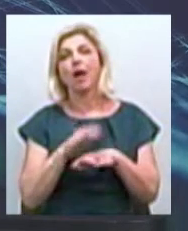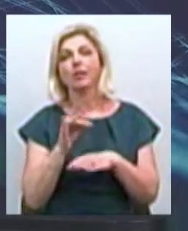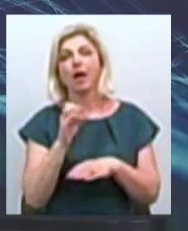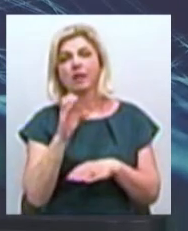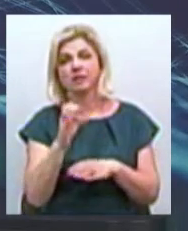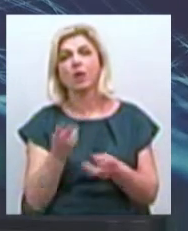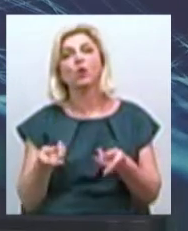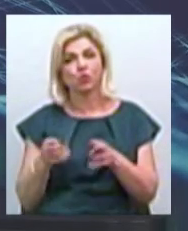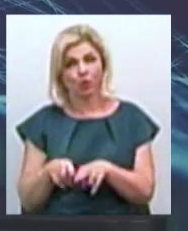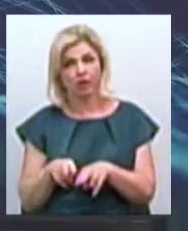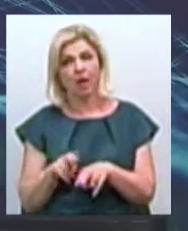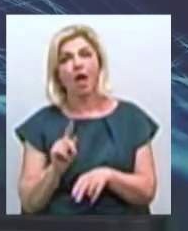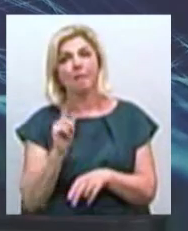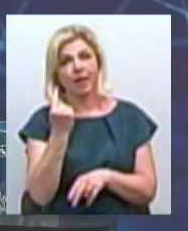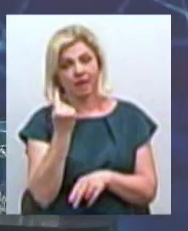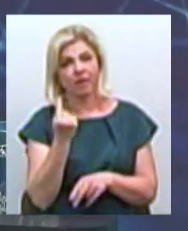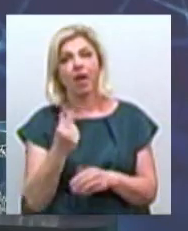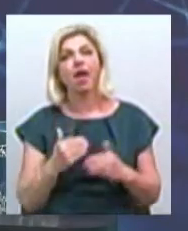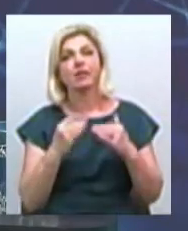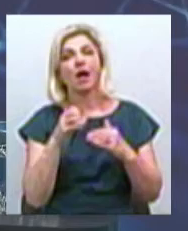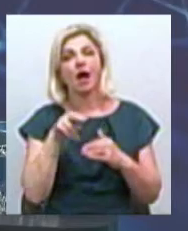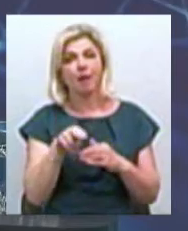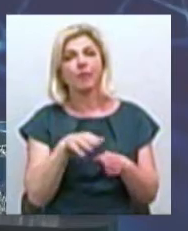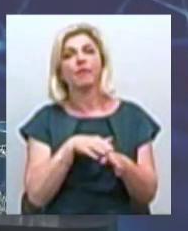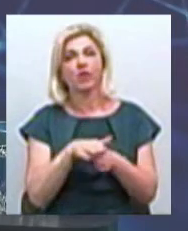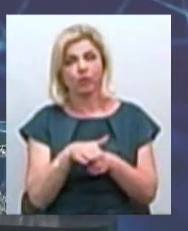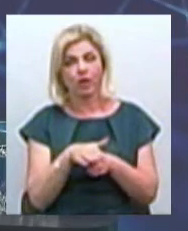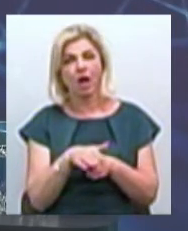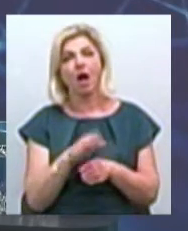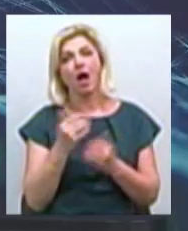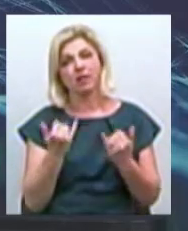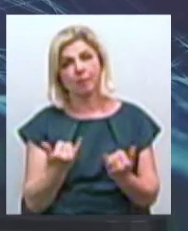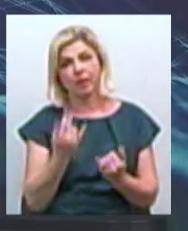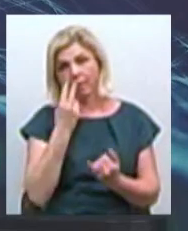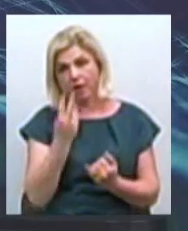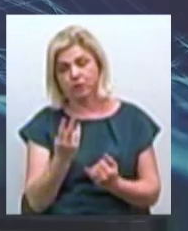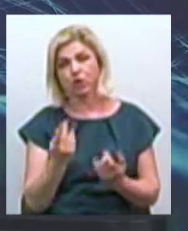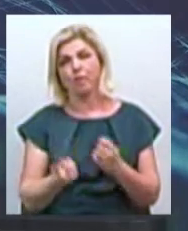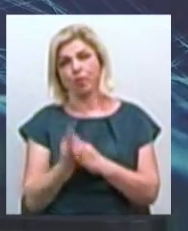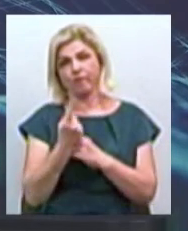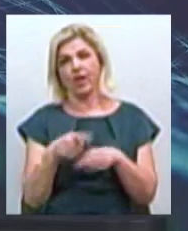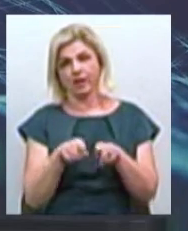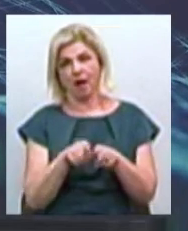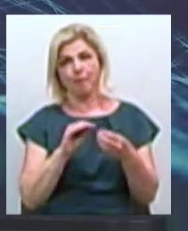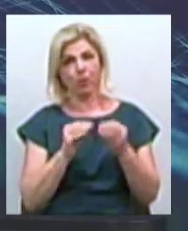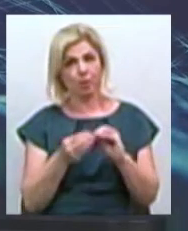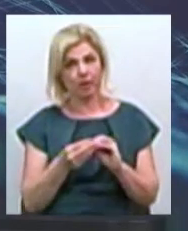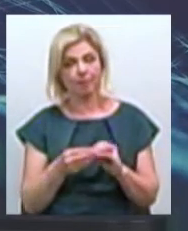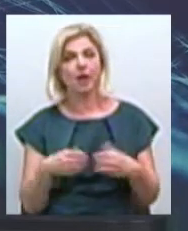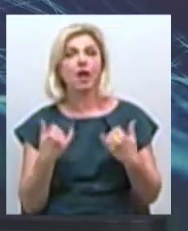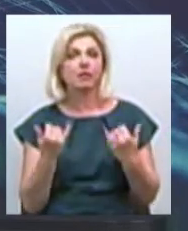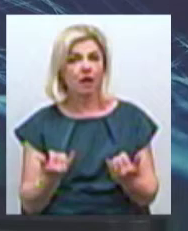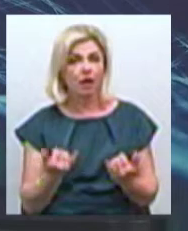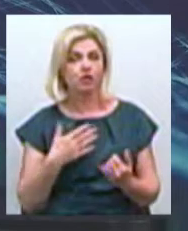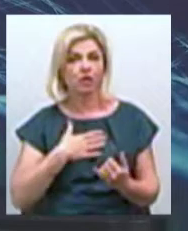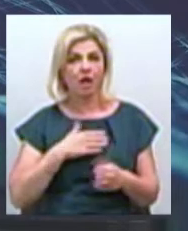бачите, у нас перший етап пройшов, да? Реалізувалися певні проекти. Ми тепер бачимо, що виникає така проблема. Наразі наші